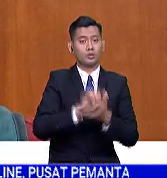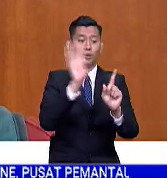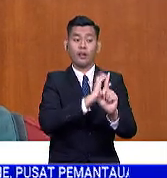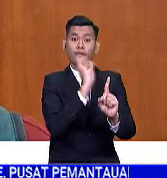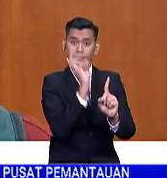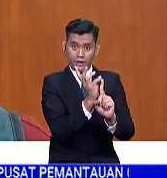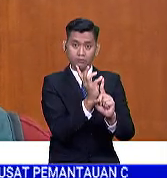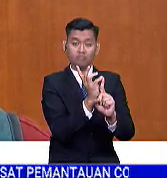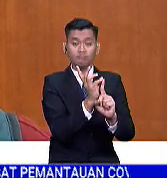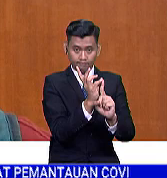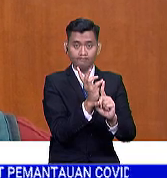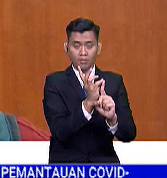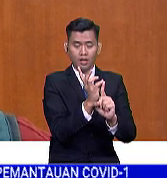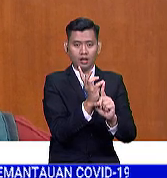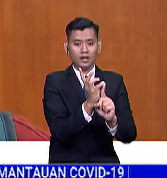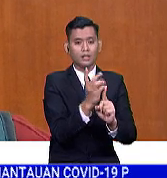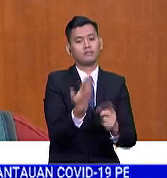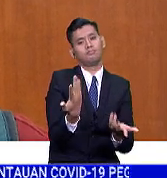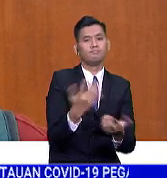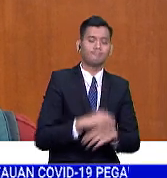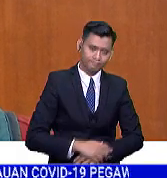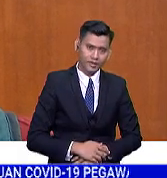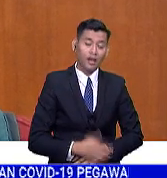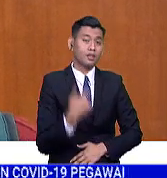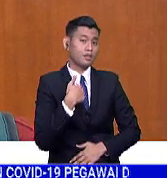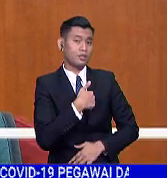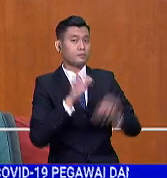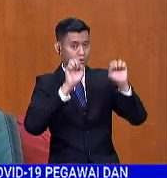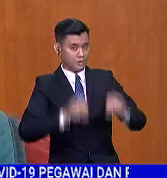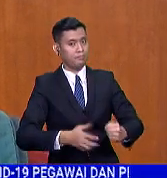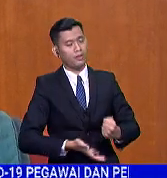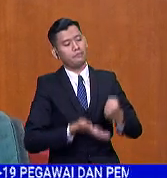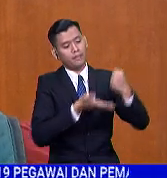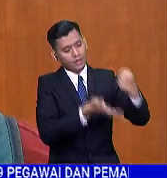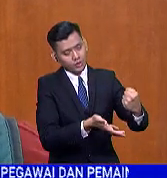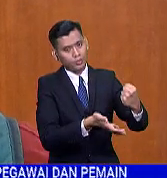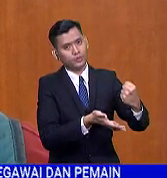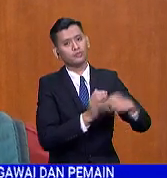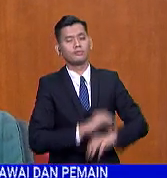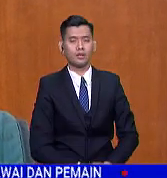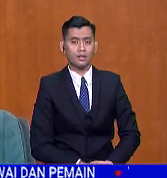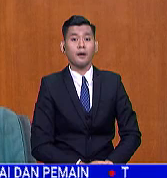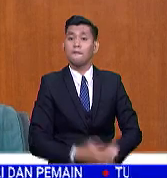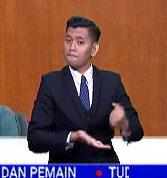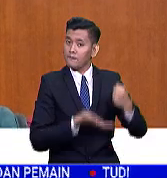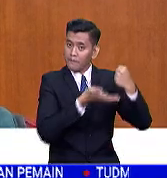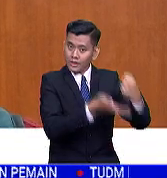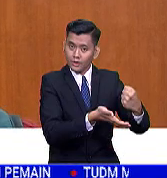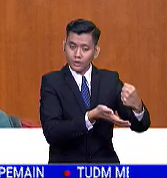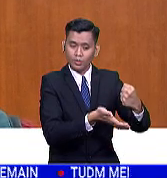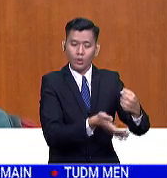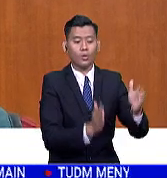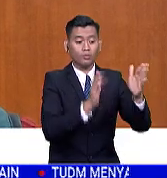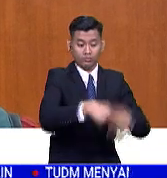kebajikannya jadi sampai sambil kita anak momentum mah mau dengan kain Gua bebanan boleh